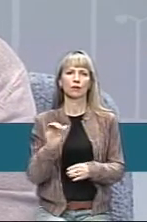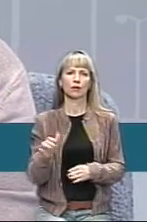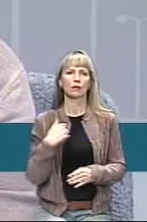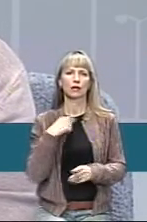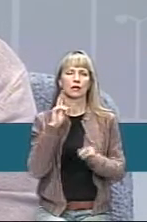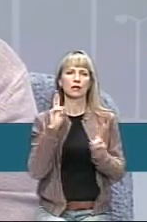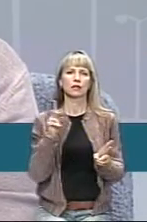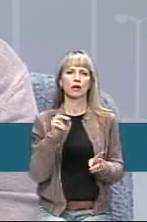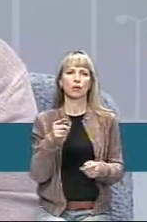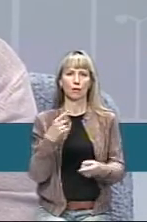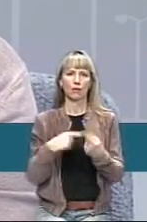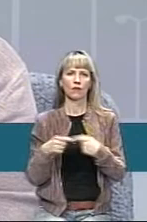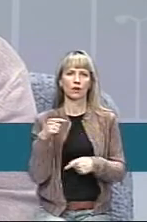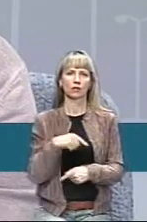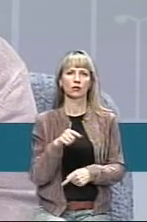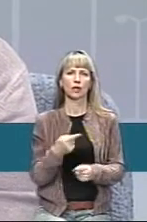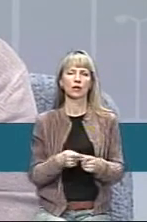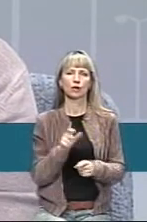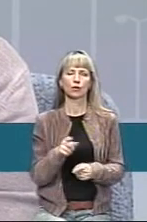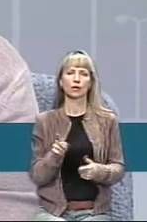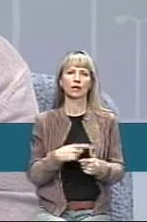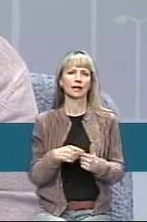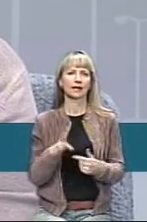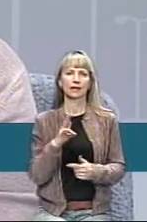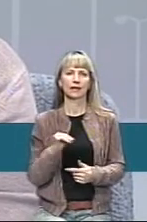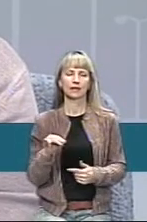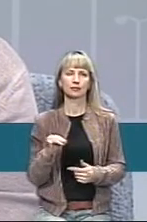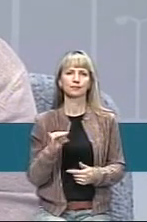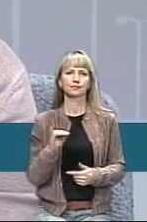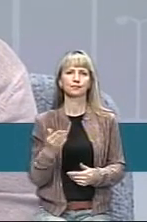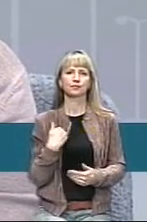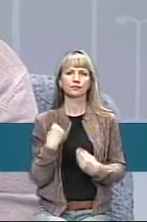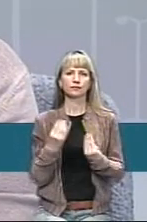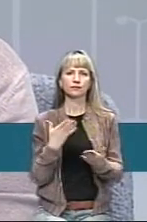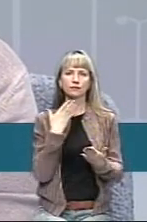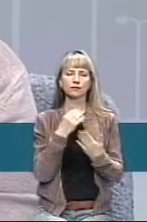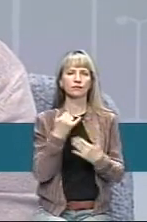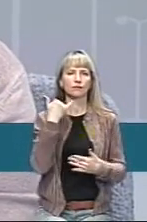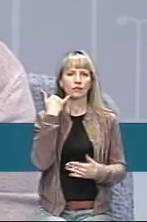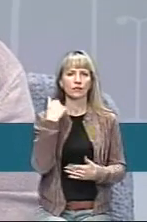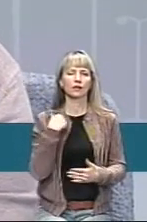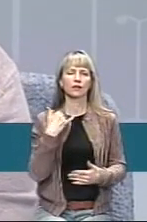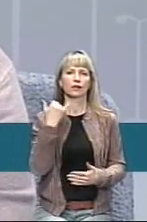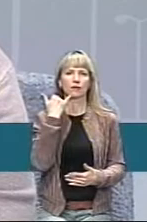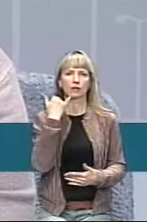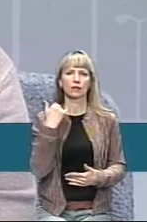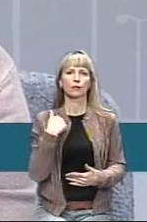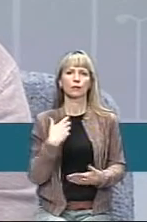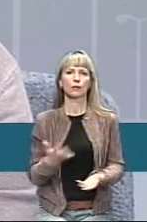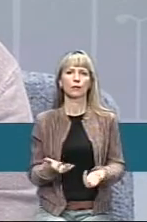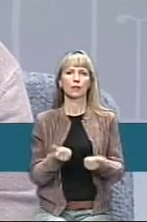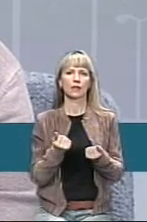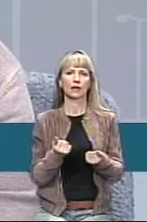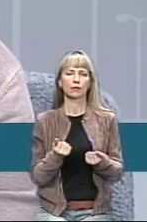не знаємо, чи повернуться ці люди, чи не повернуться. І, звісно, ми давали свої контактні телефони, нам телефонували, ми підтримували